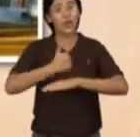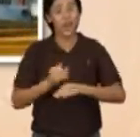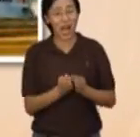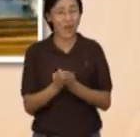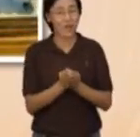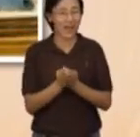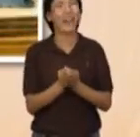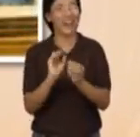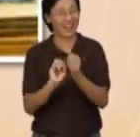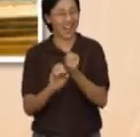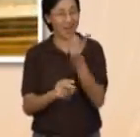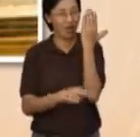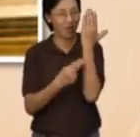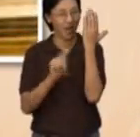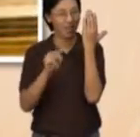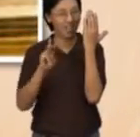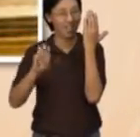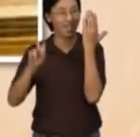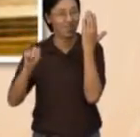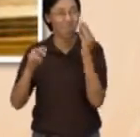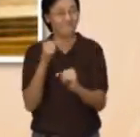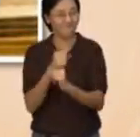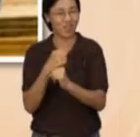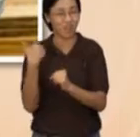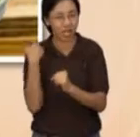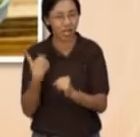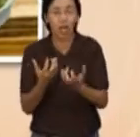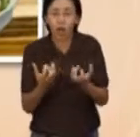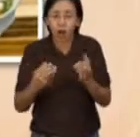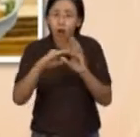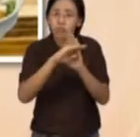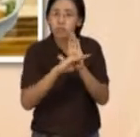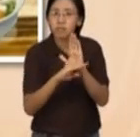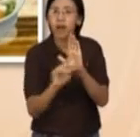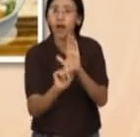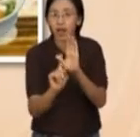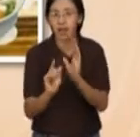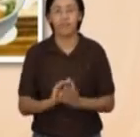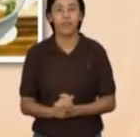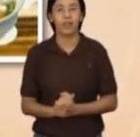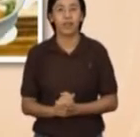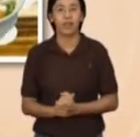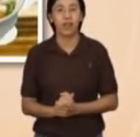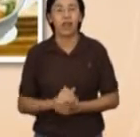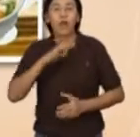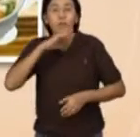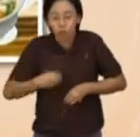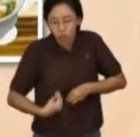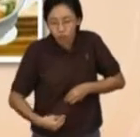ทวินทาวเวอร์ก็แนะนำมาเลยนะคะเรามาทราบส่วนประกอบกันดีกว่าค่ะ ครับผม อย่างที่ขาดไม่ได้เลยก็ ค ือ ไส ้